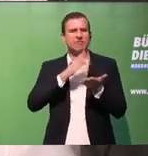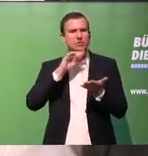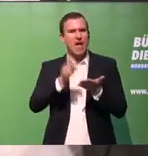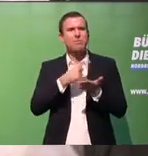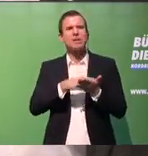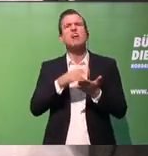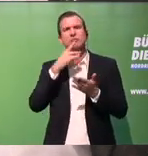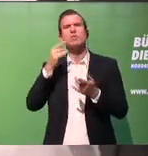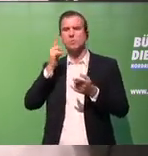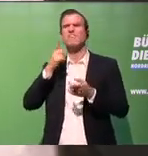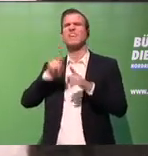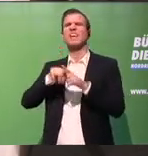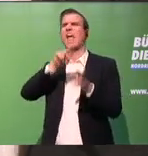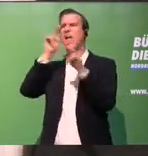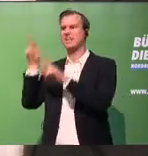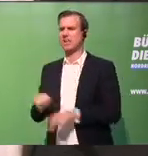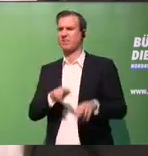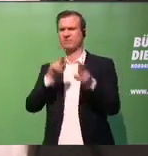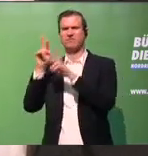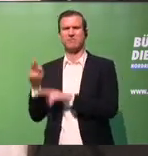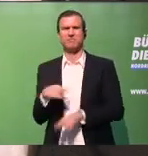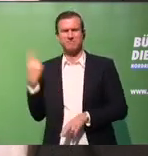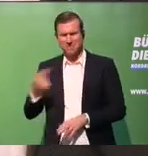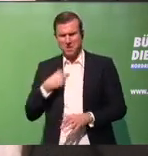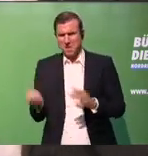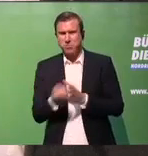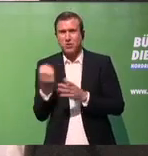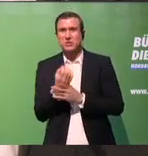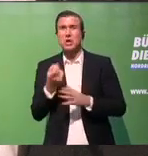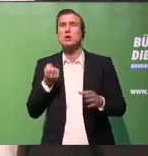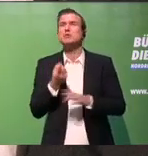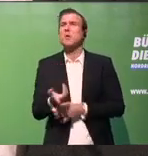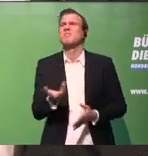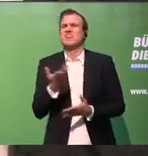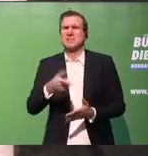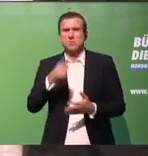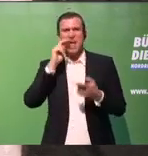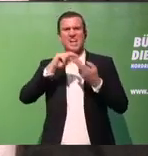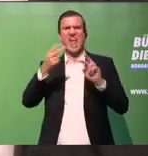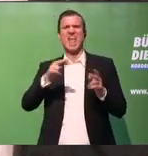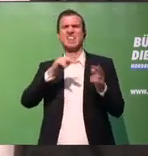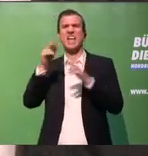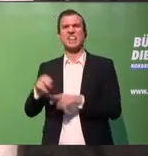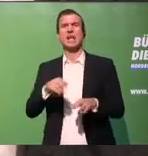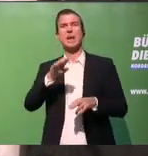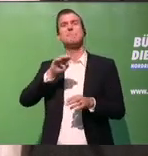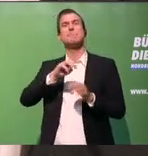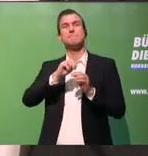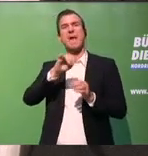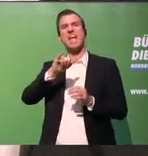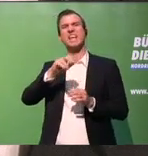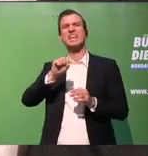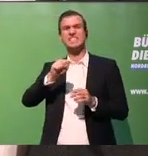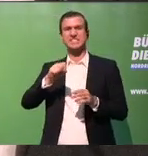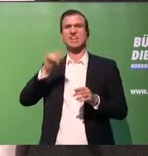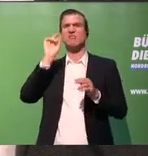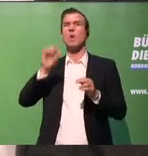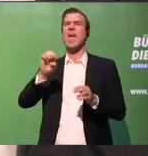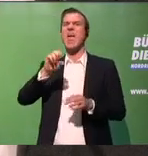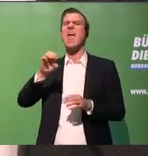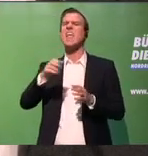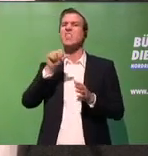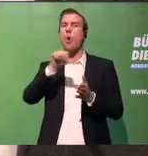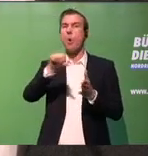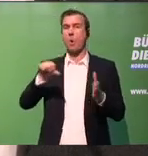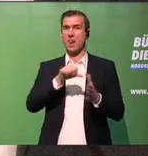zu Kreisläufen. Welchen Schrott produzieren wir denn heute noch mit Gentechnik? Mais für Ethanol, Sojabohnen für Biodiesel